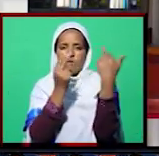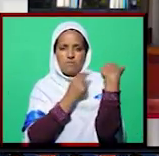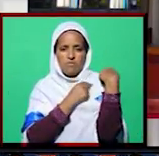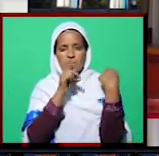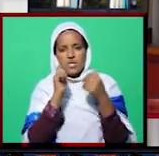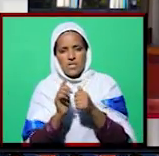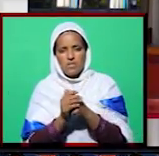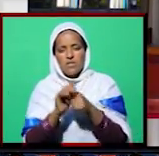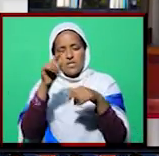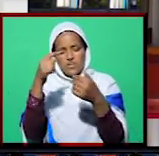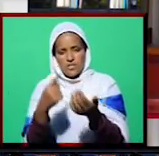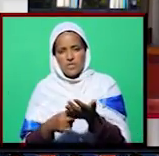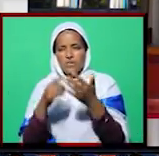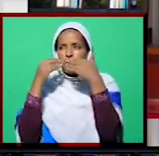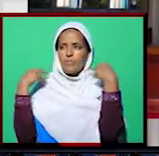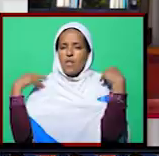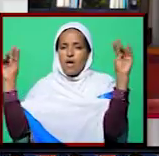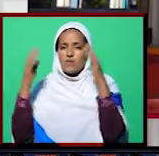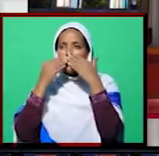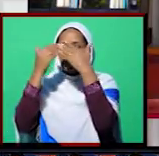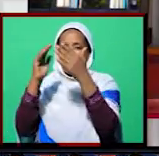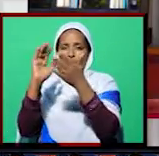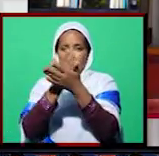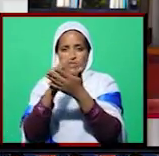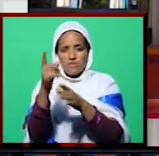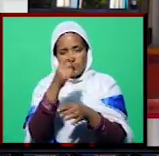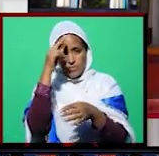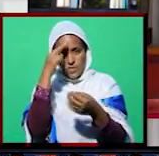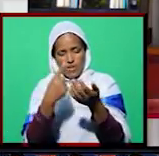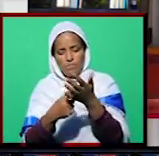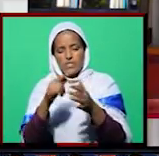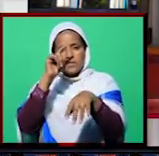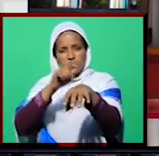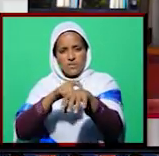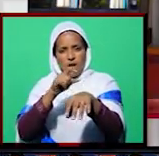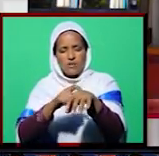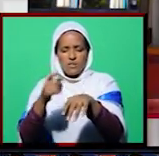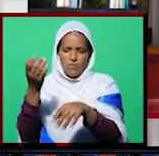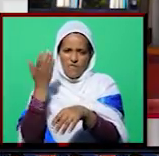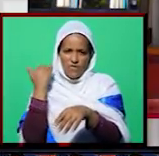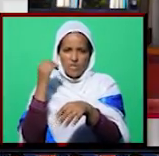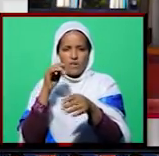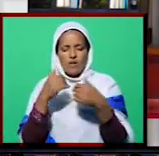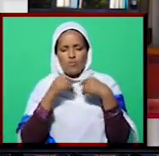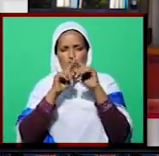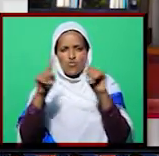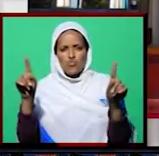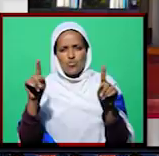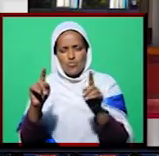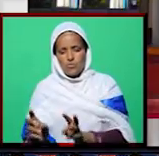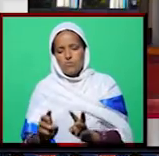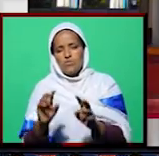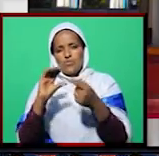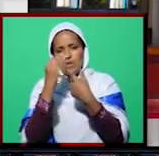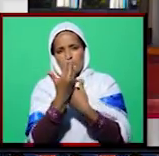የምስጋና ባልደረባ ነን ከመላእክት ጋር። ስለዚህ የመላእክት ምስጋና እየተሳተፍን ስለሆነ በዚህን ሰዓት ከወትሮው በተለየ